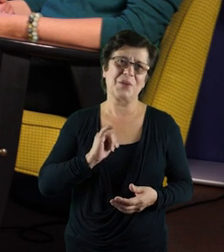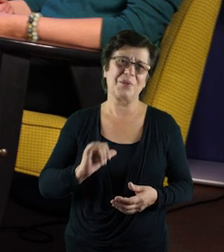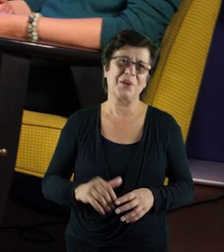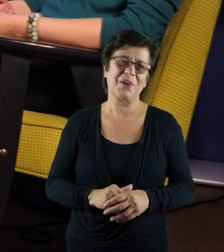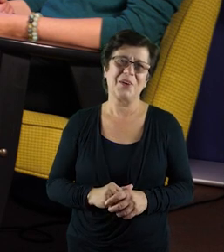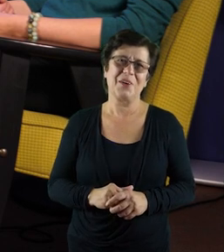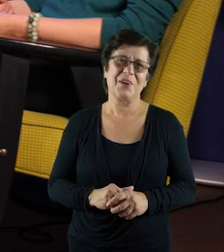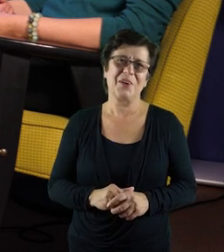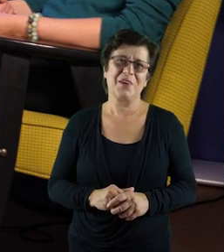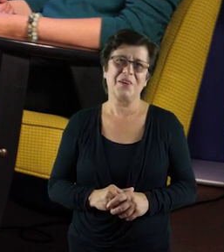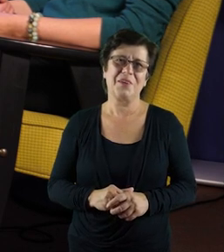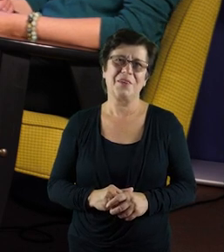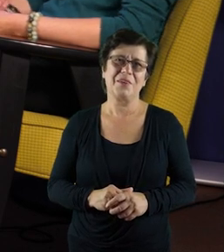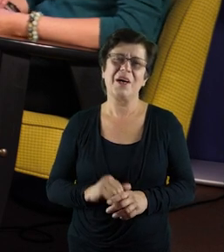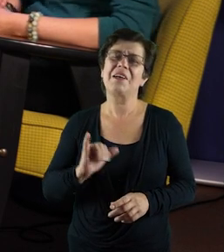było słowo?